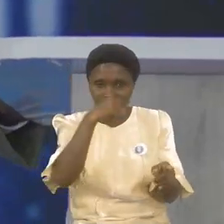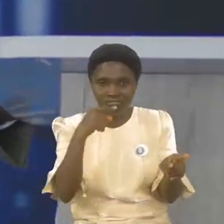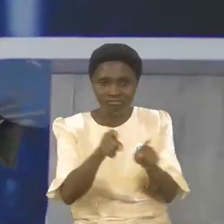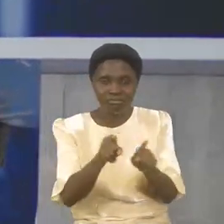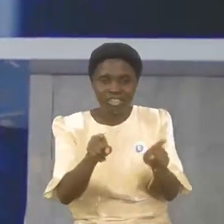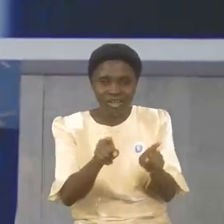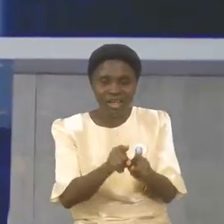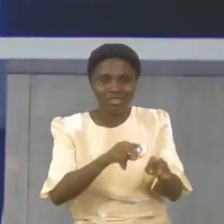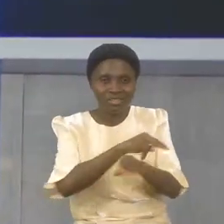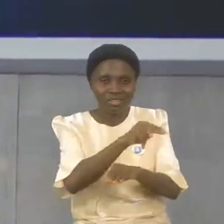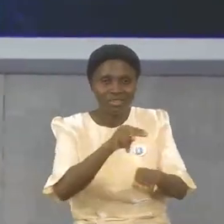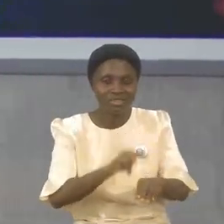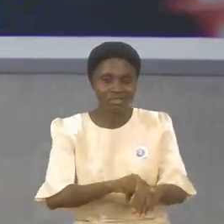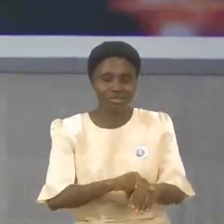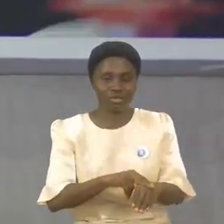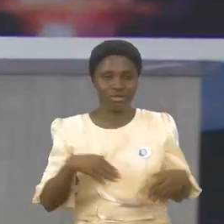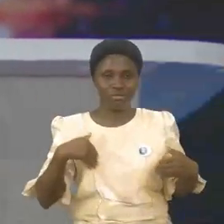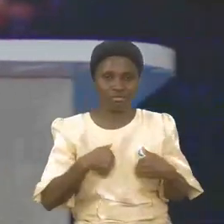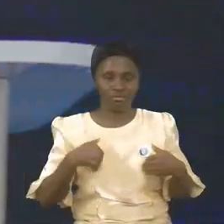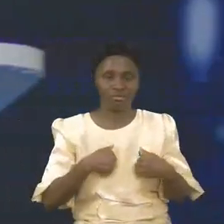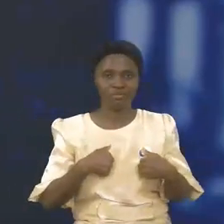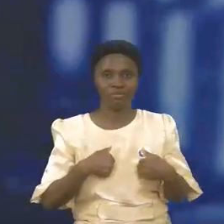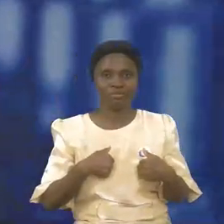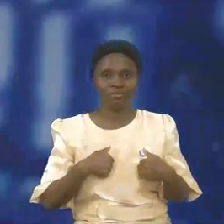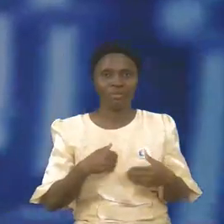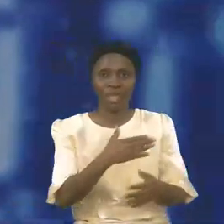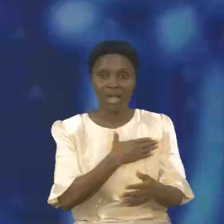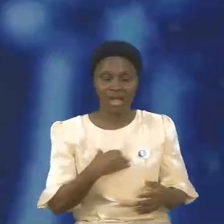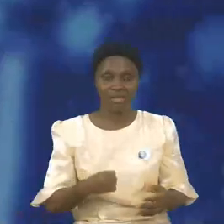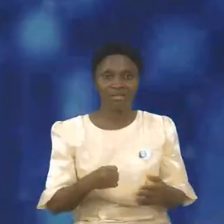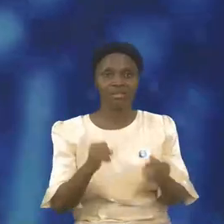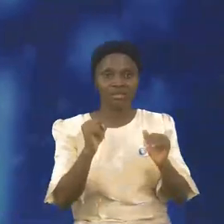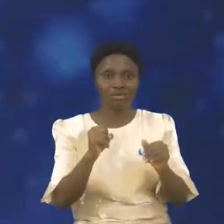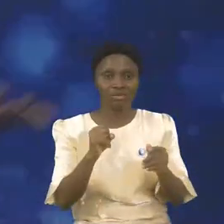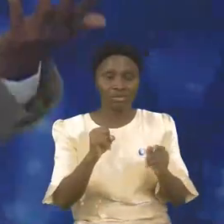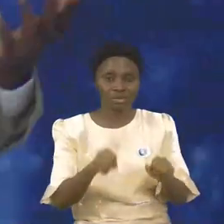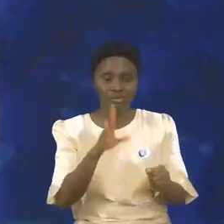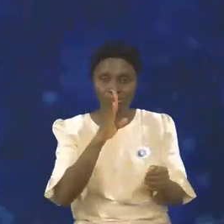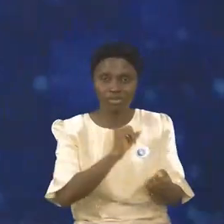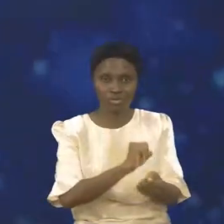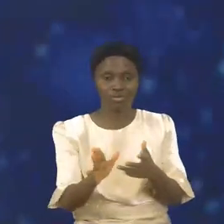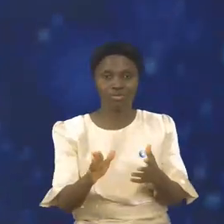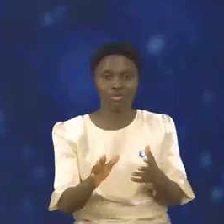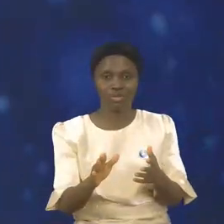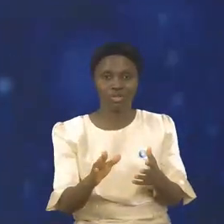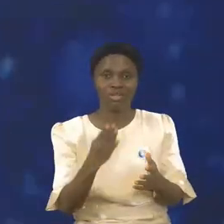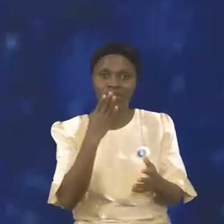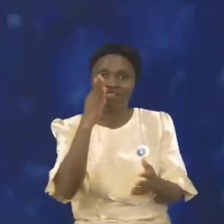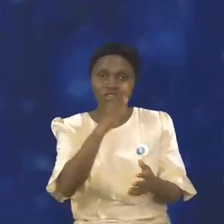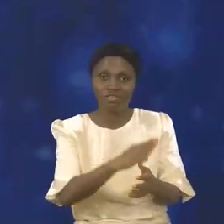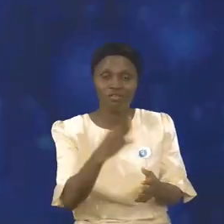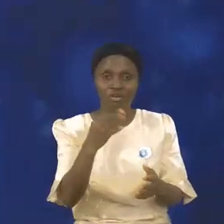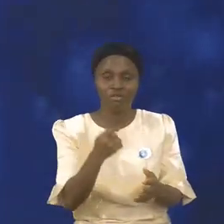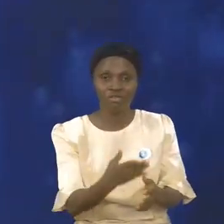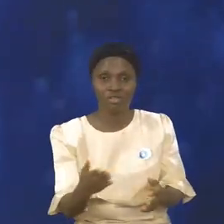sur des empires il agissent comme des brutes qui s'abandonnent à leur penche naturel et qui sont